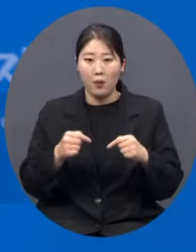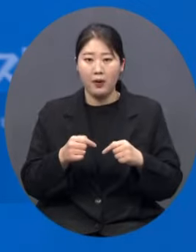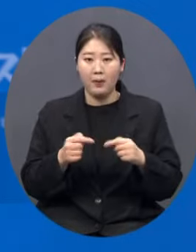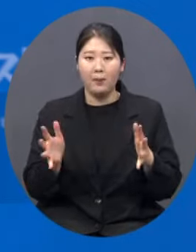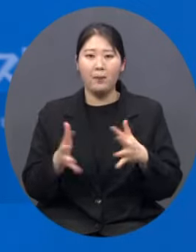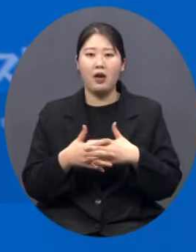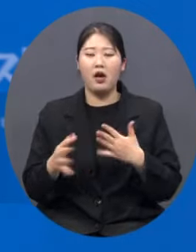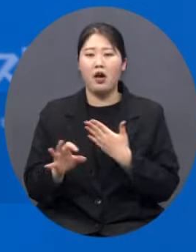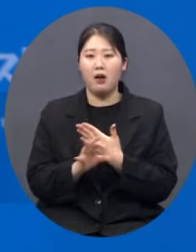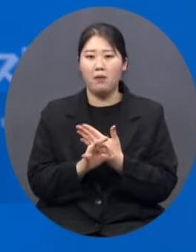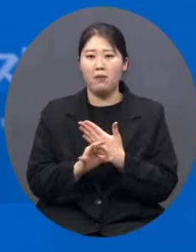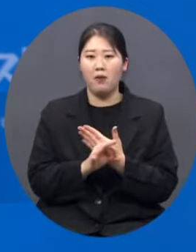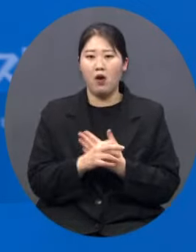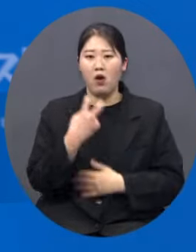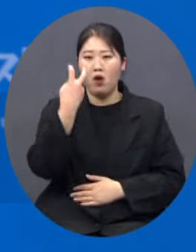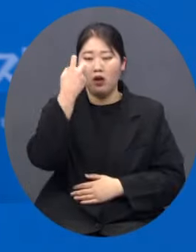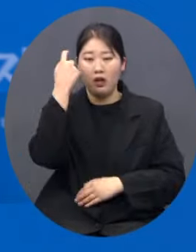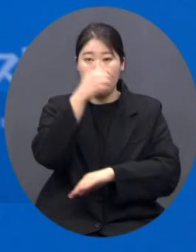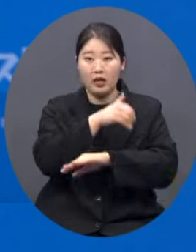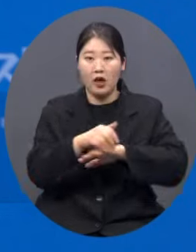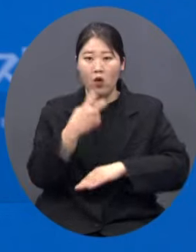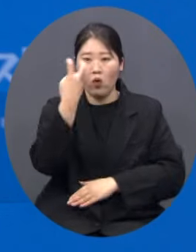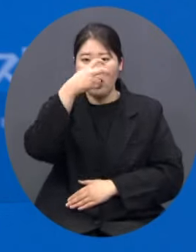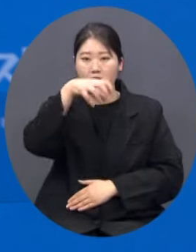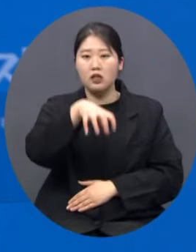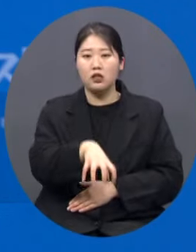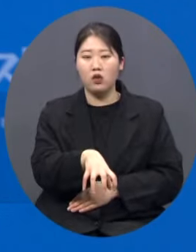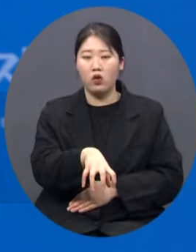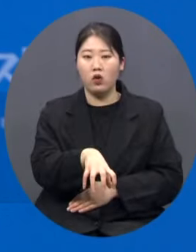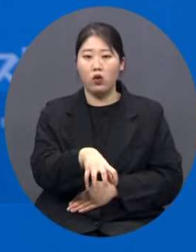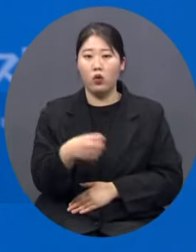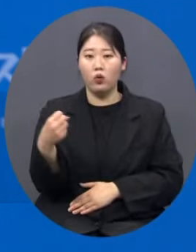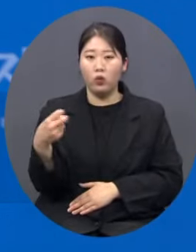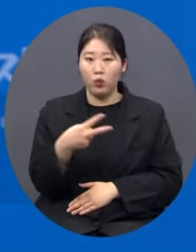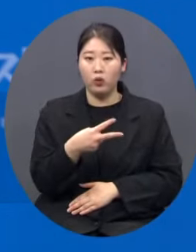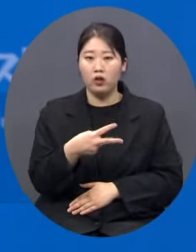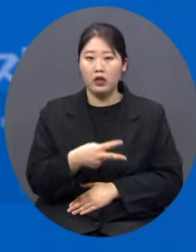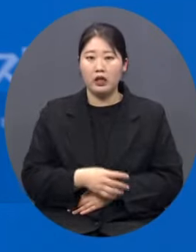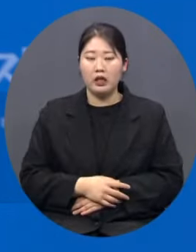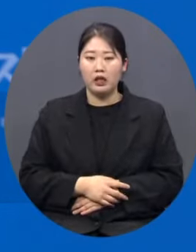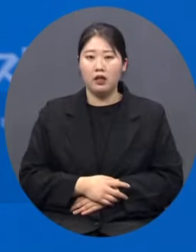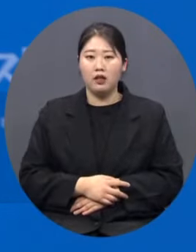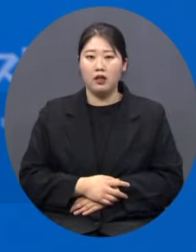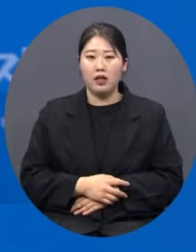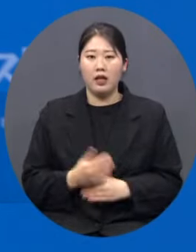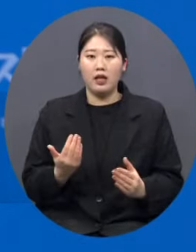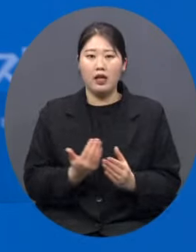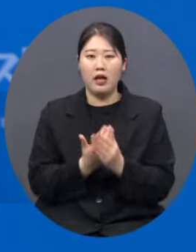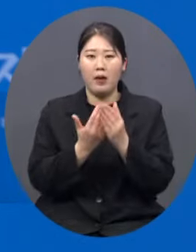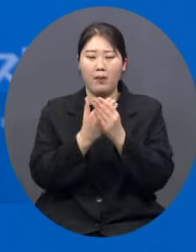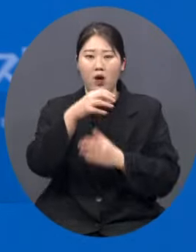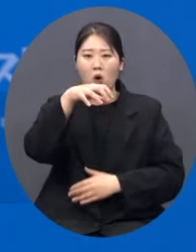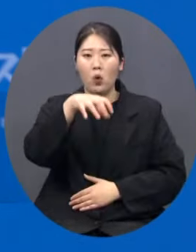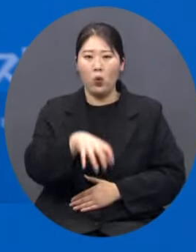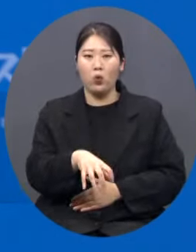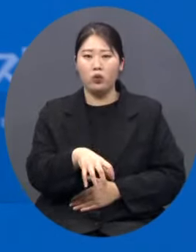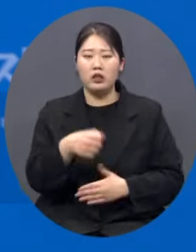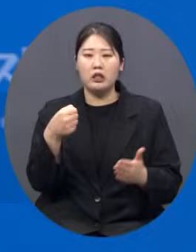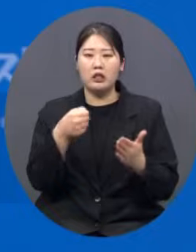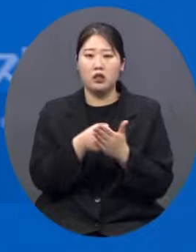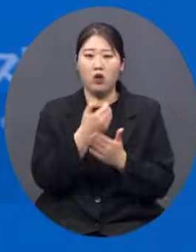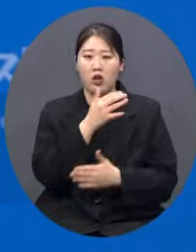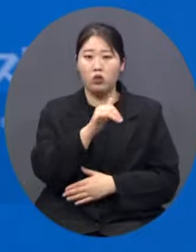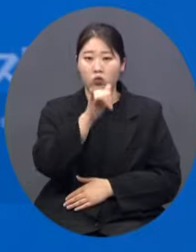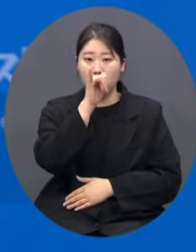계획관리 지역에 계획관리 지역이나 개발 지능으로 지정되는 것으로 보도록